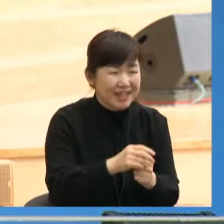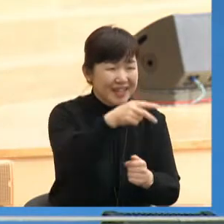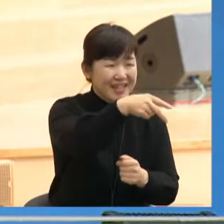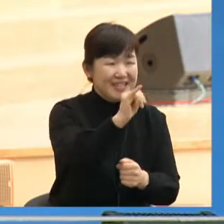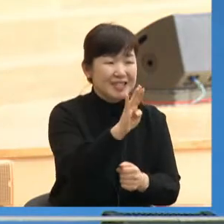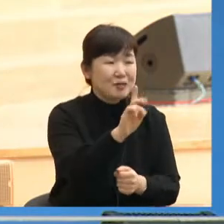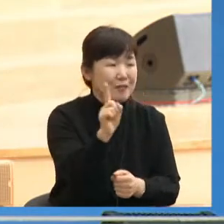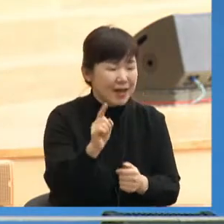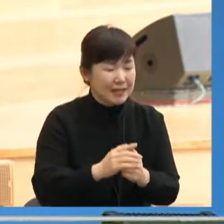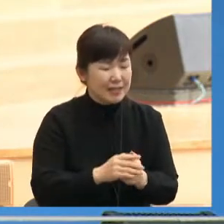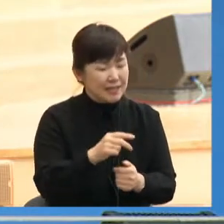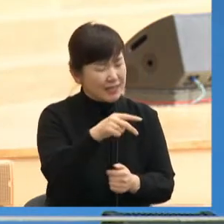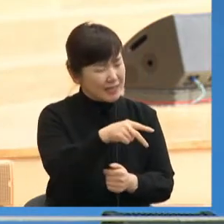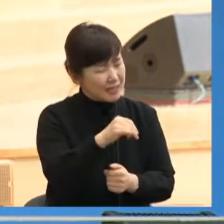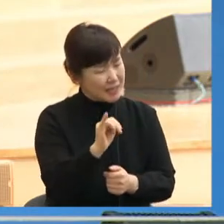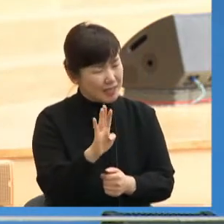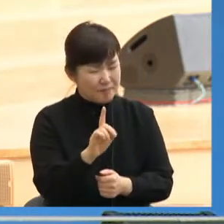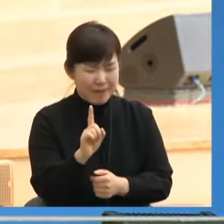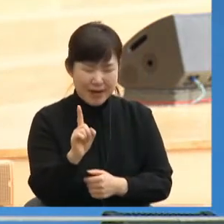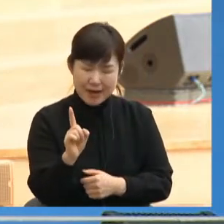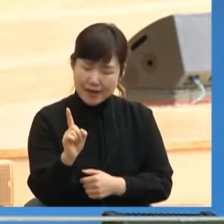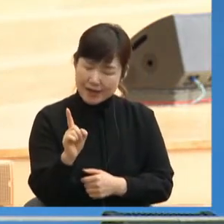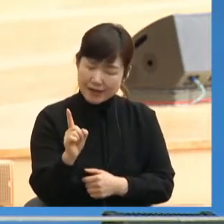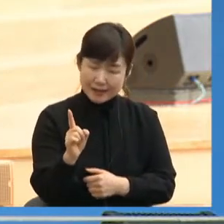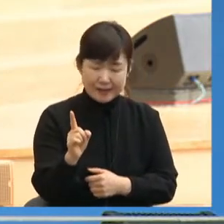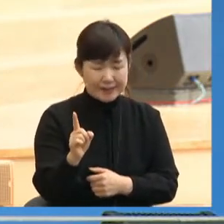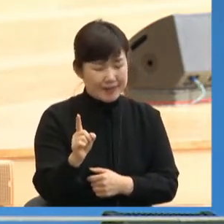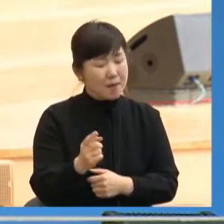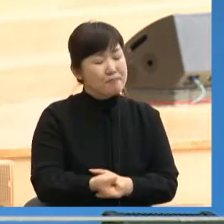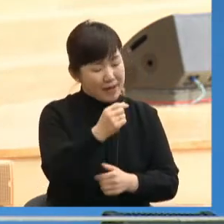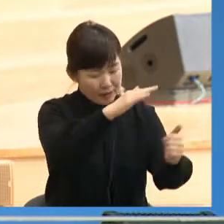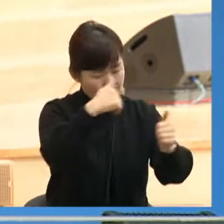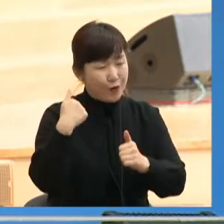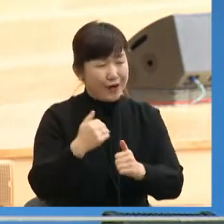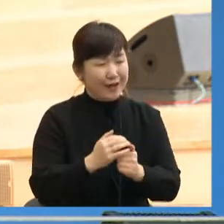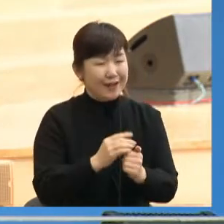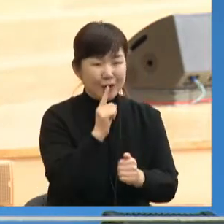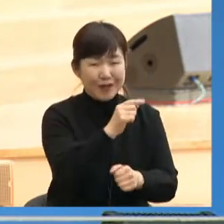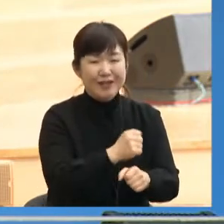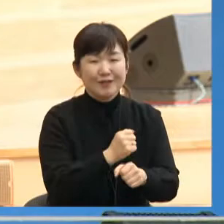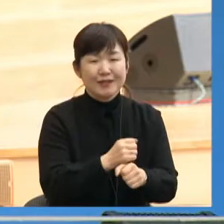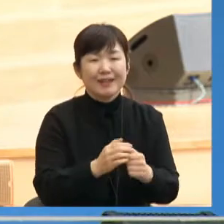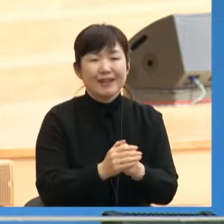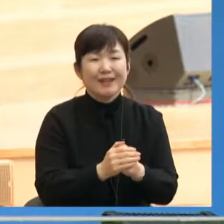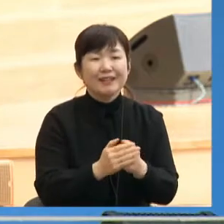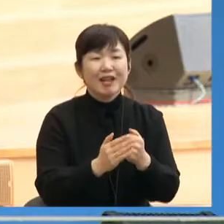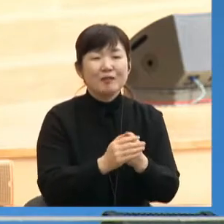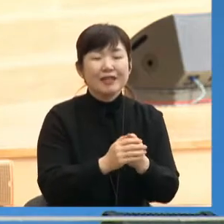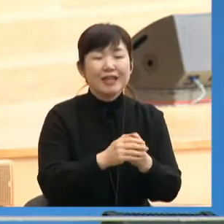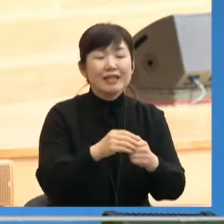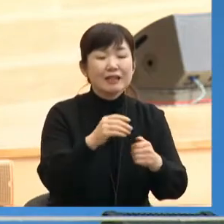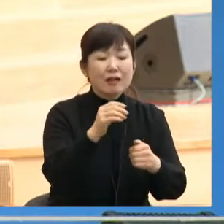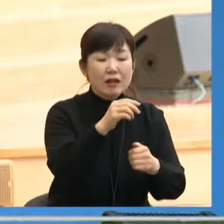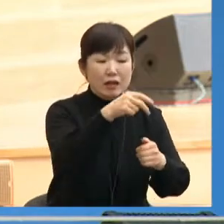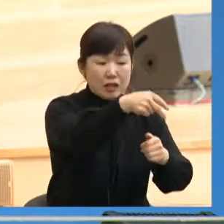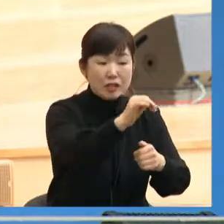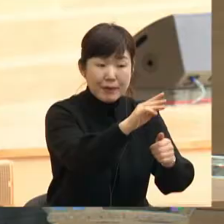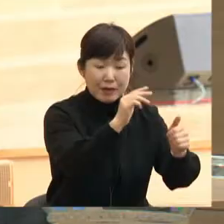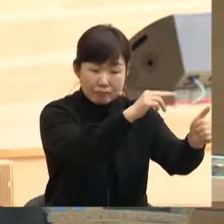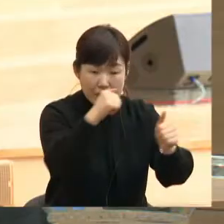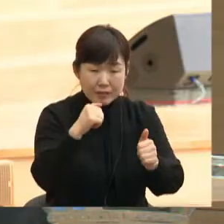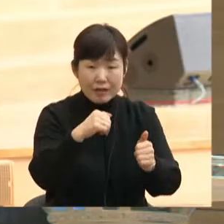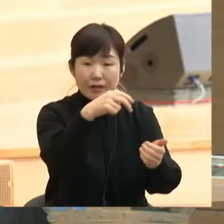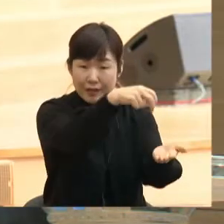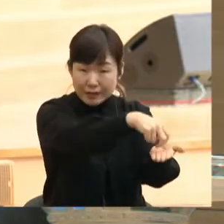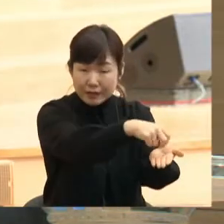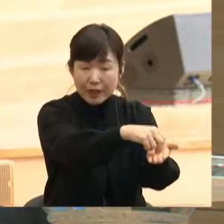듣고 시바 어서 데리고 오너라 이렇게 얘기를 하죠. 그래서 다윗이 시바를 앉혀놓는데 3절에 이렇게